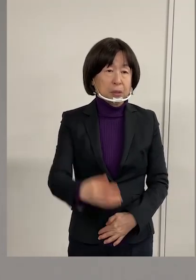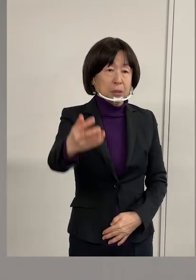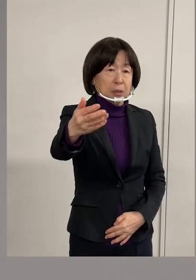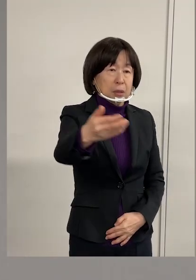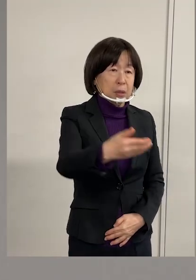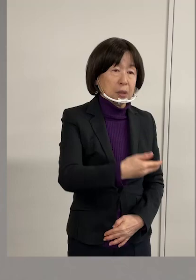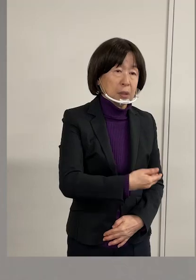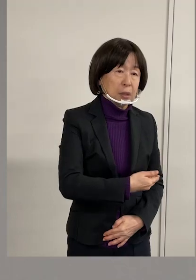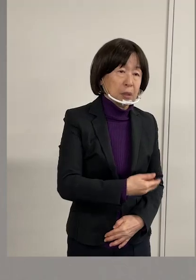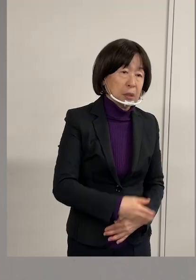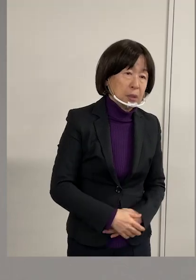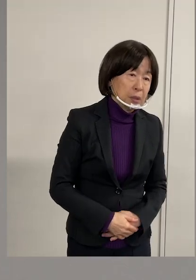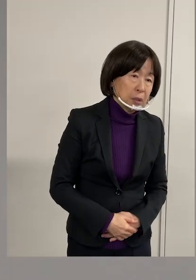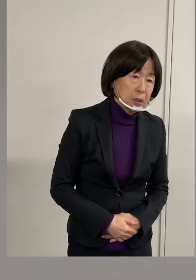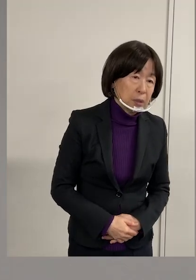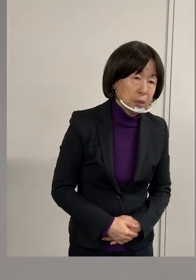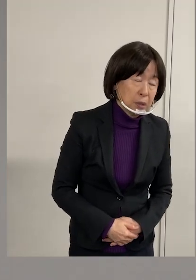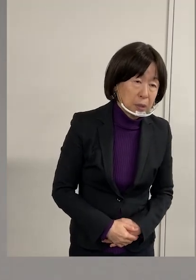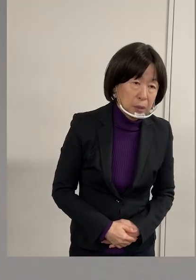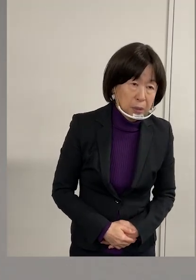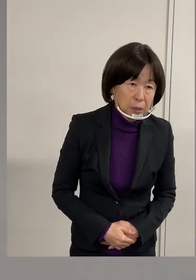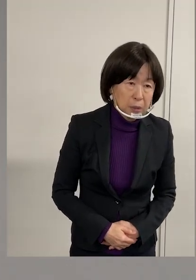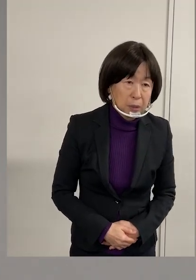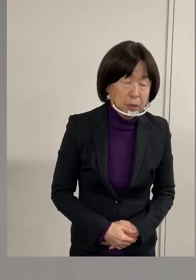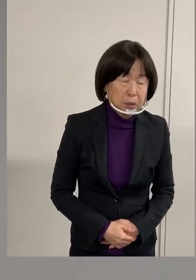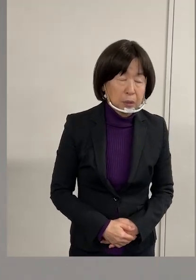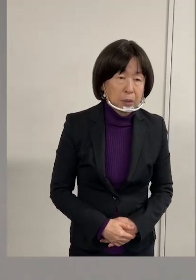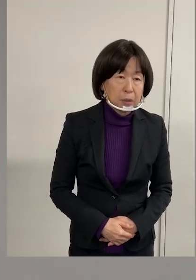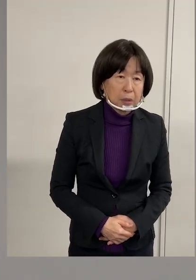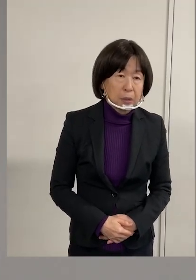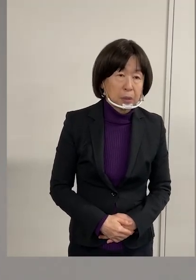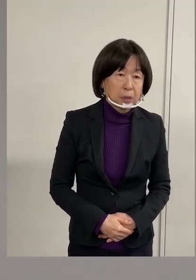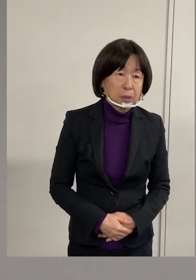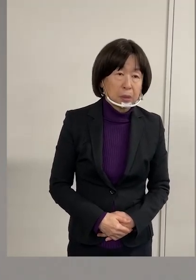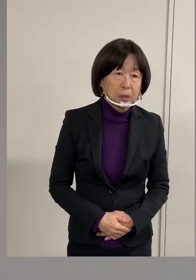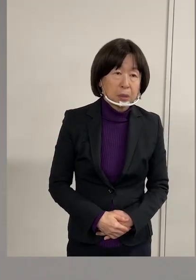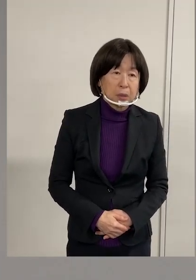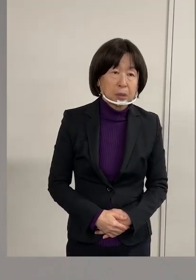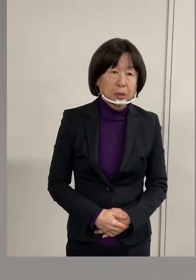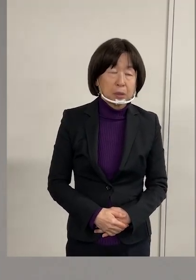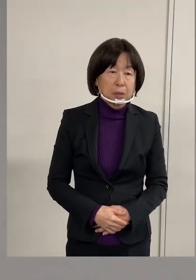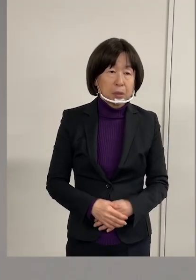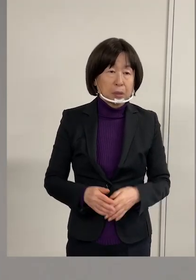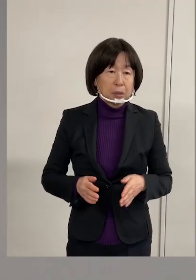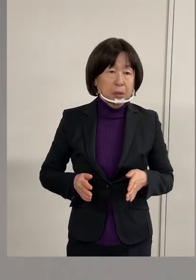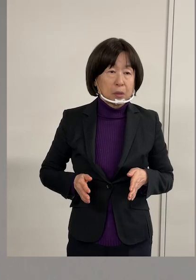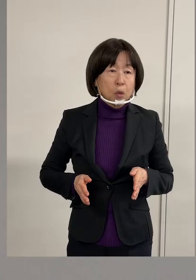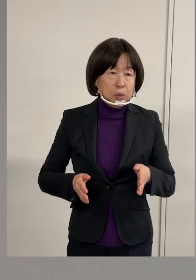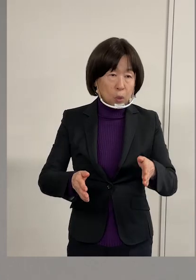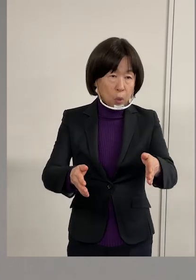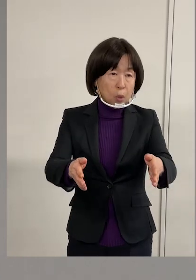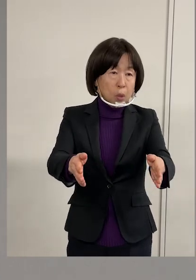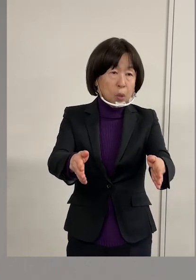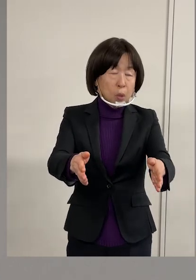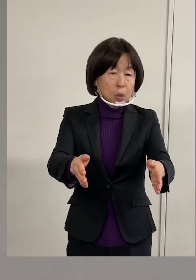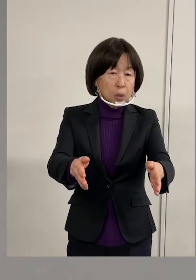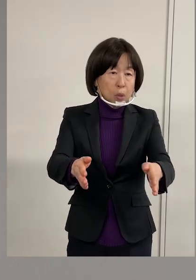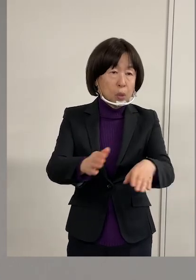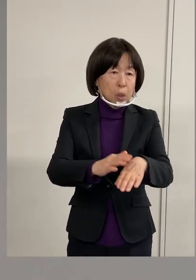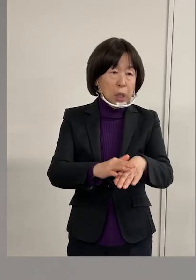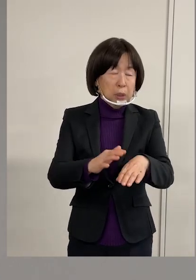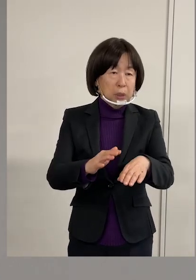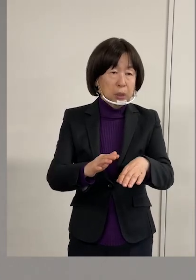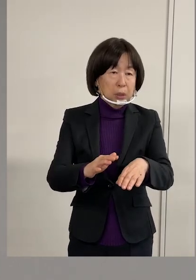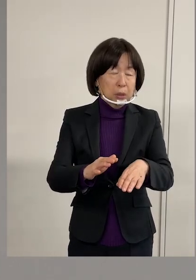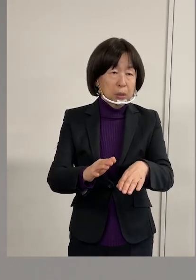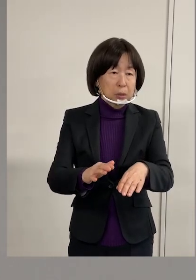の件ですけども、二次記事ですけども、今補償とかあれのあり方を今議会に提示されていると思いますが、暫